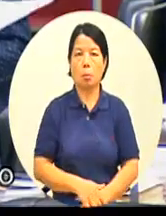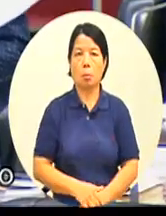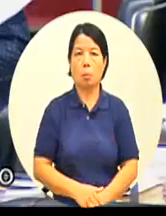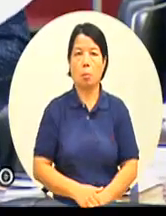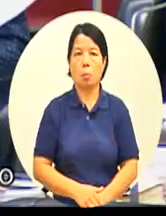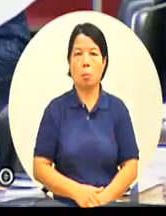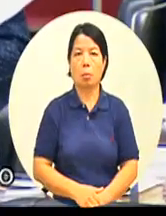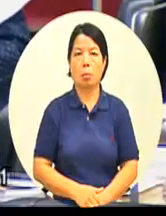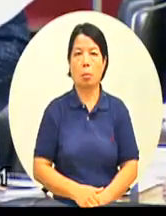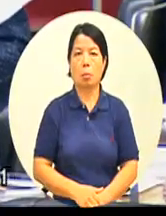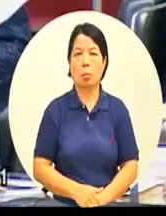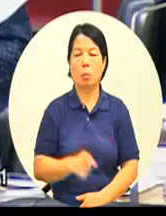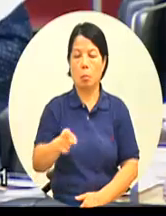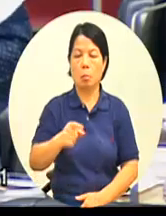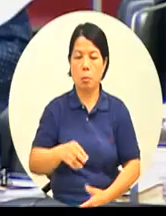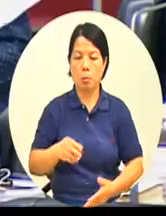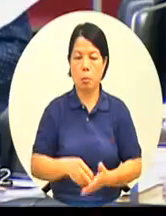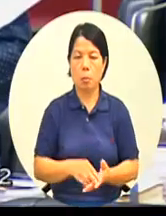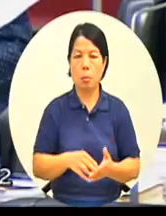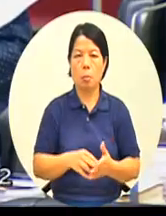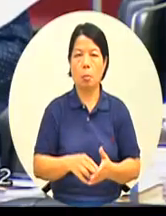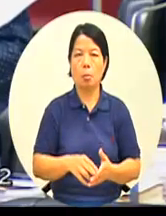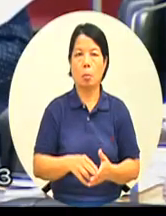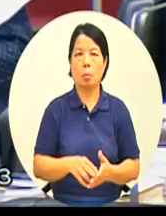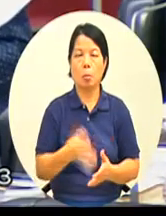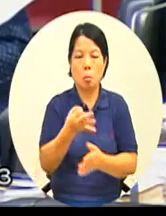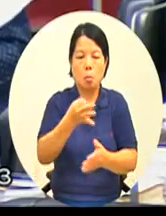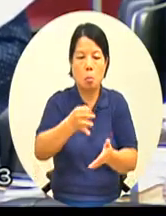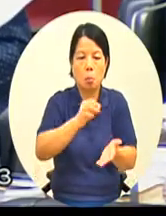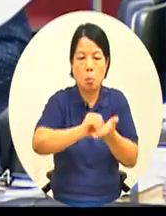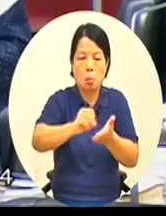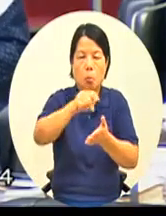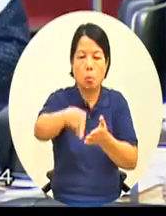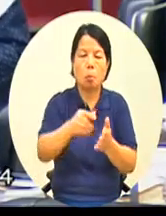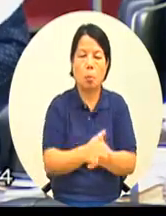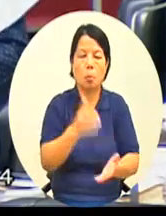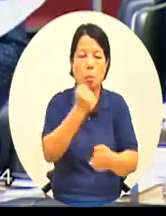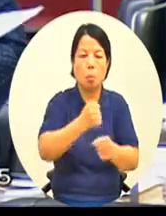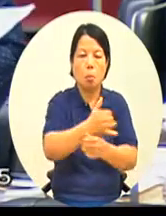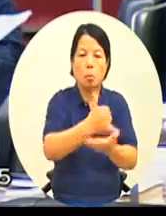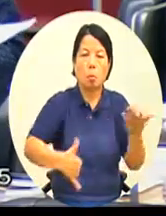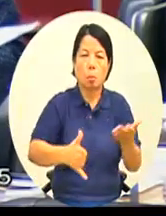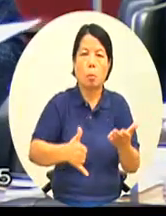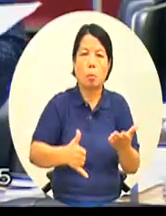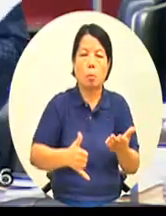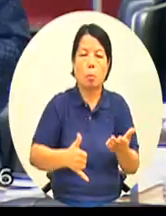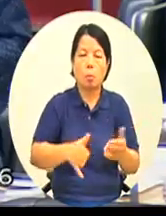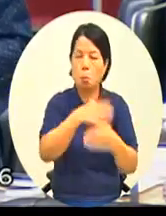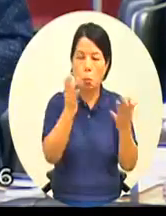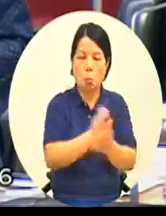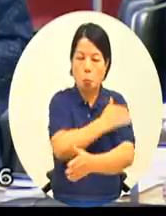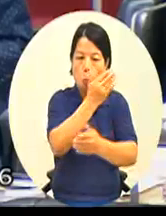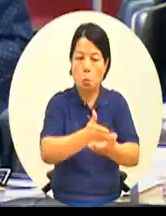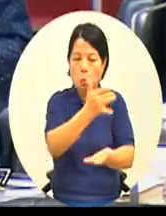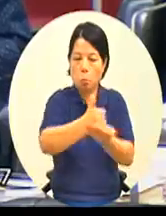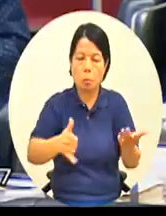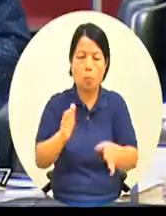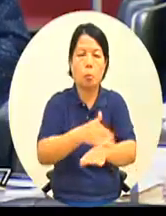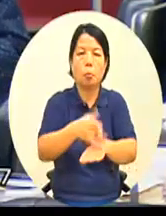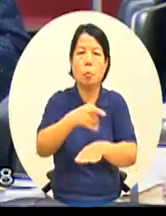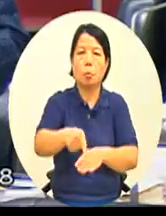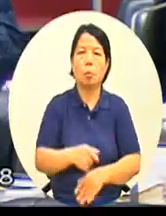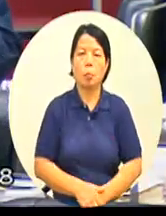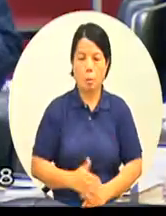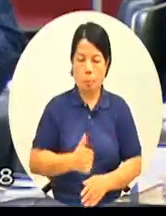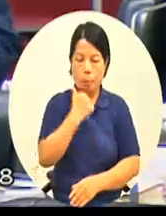在实务上不会因为你提拨到足额，然后这些退休的人一次退光光了。所以我要跟你讲的是说，实